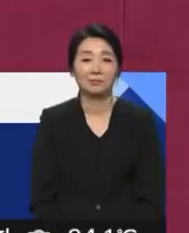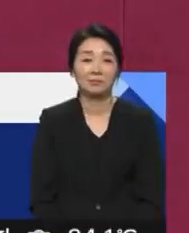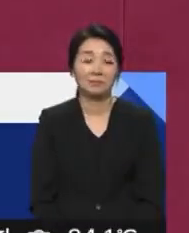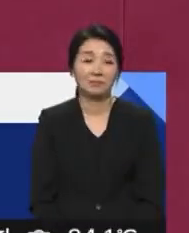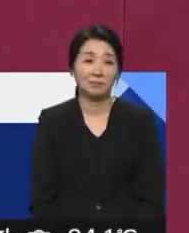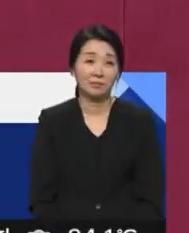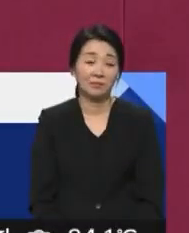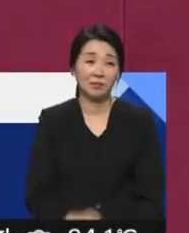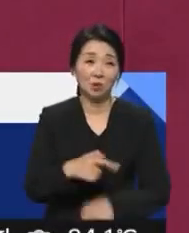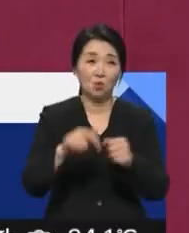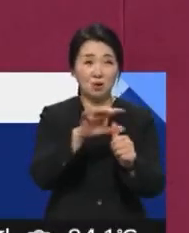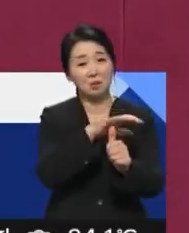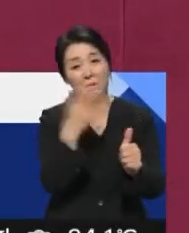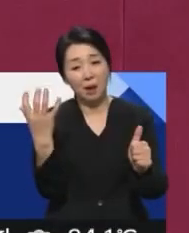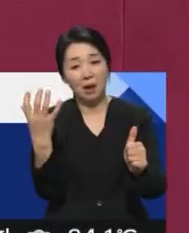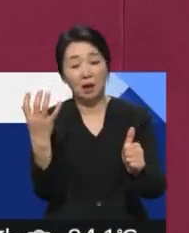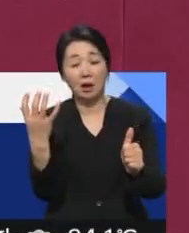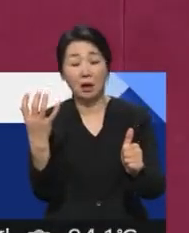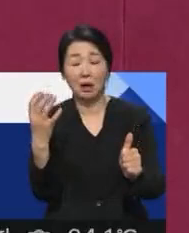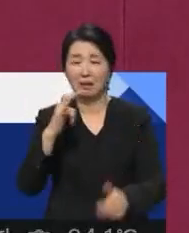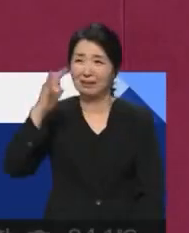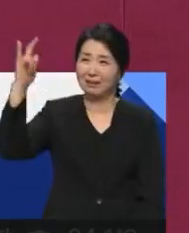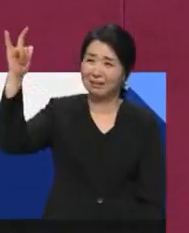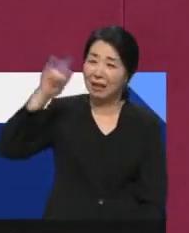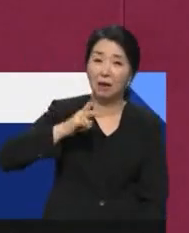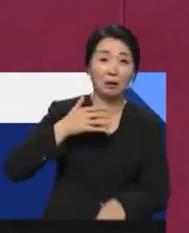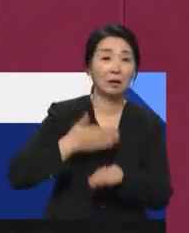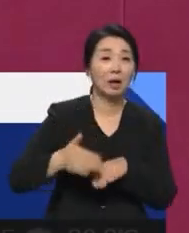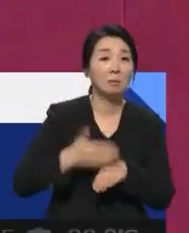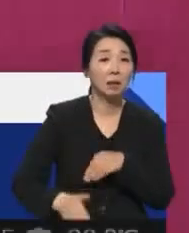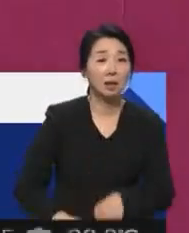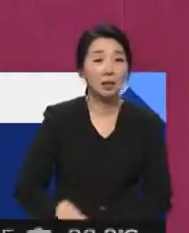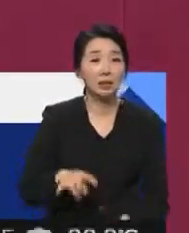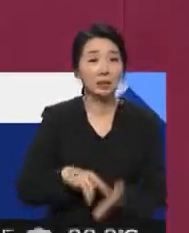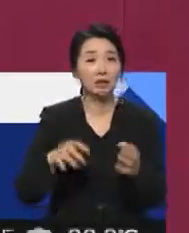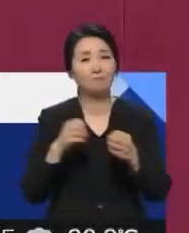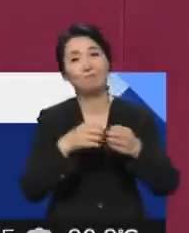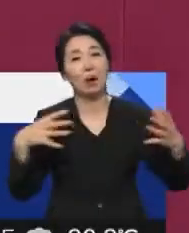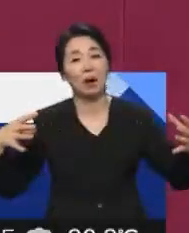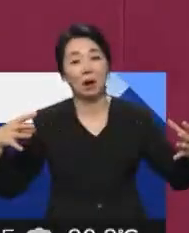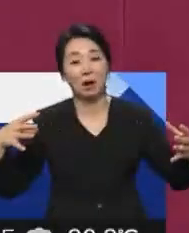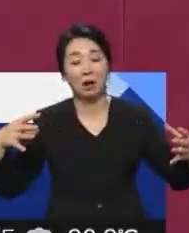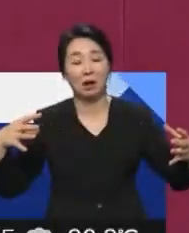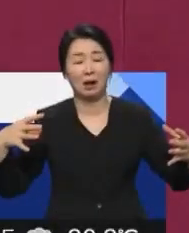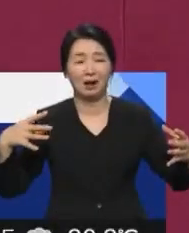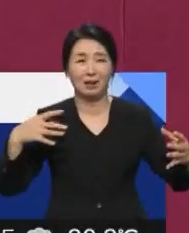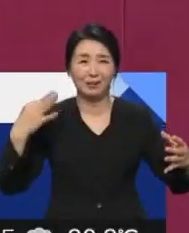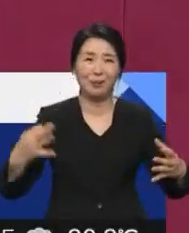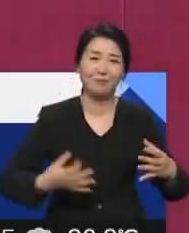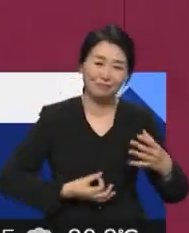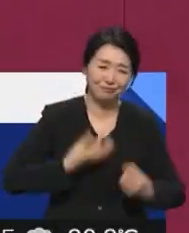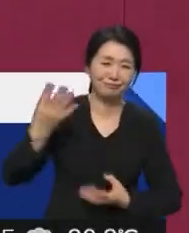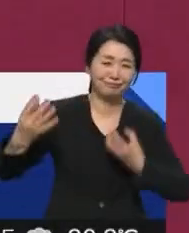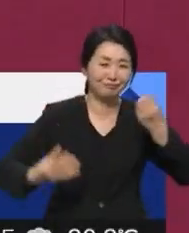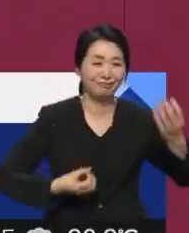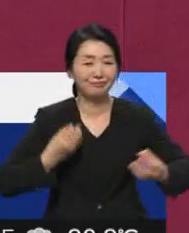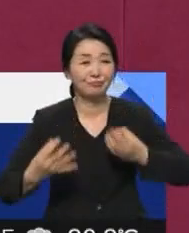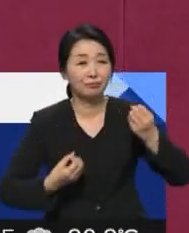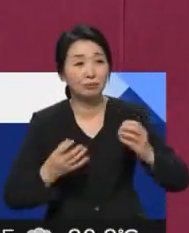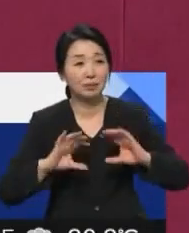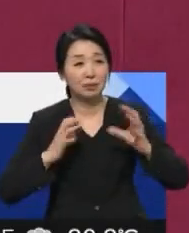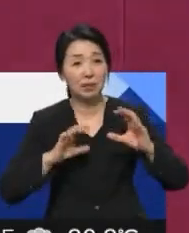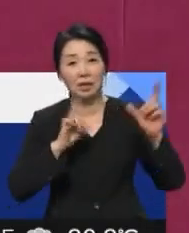탈원전, 태양광 마피아, 세금 폭탄, 흥청망청 빌어서 나라